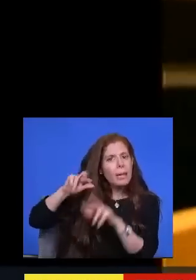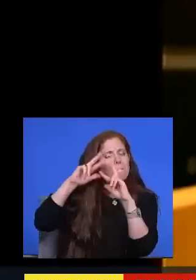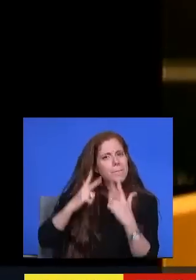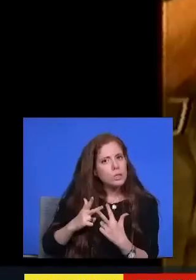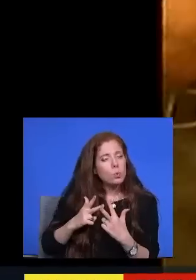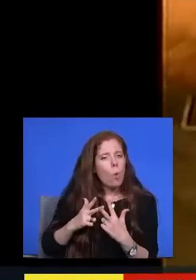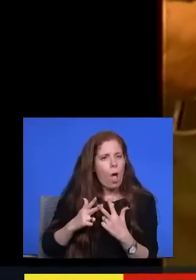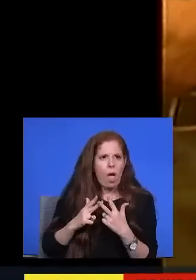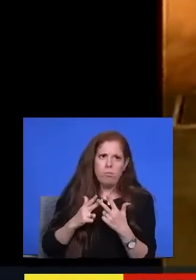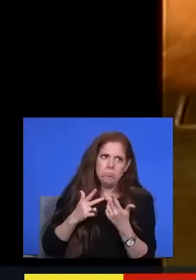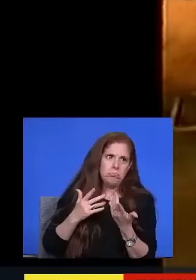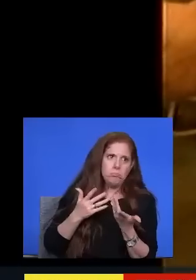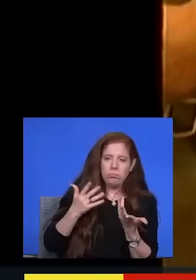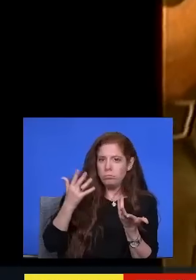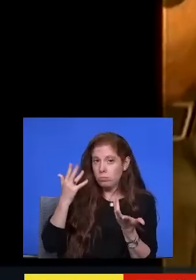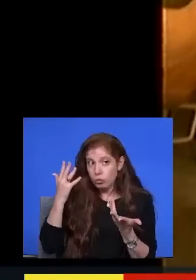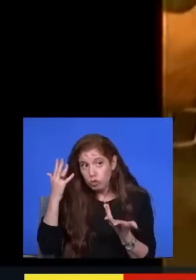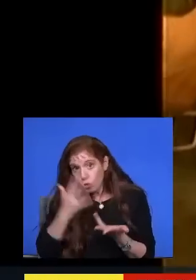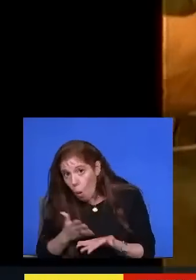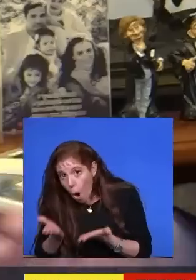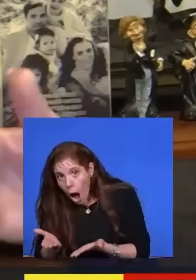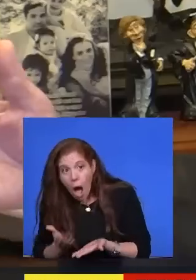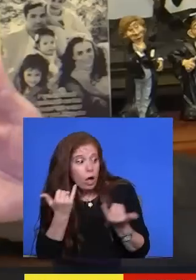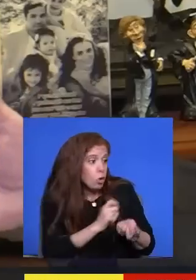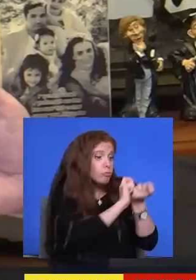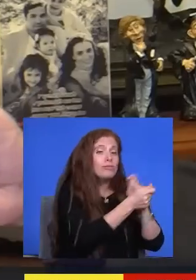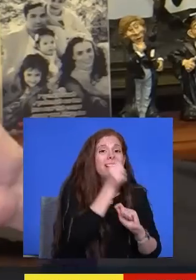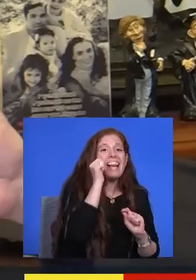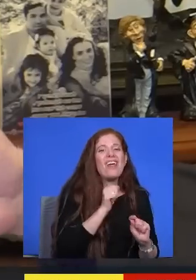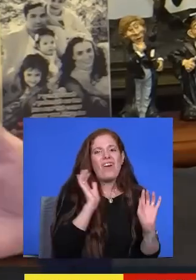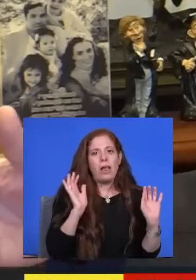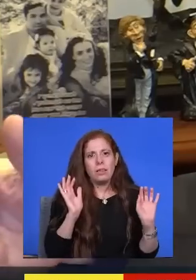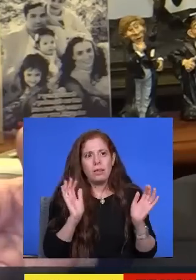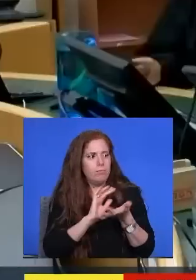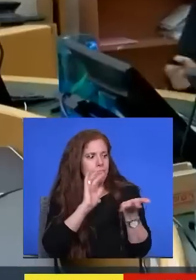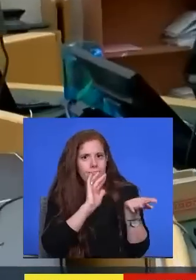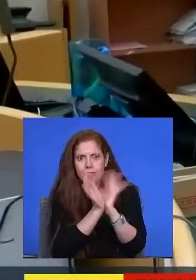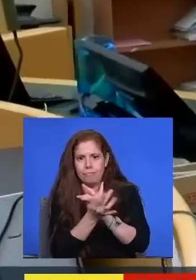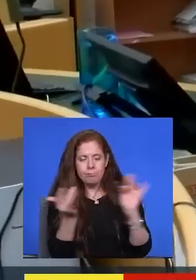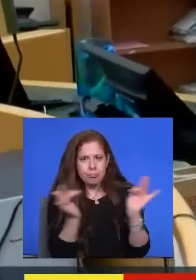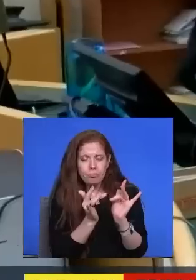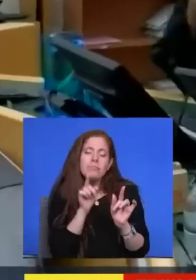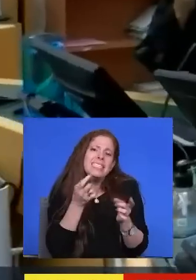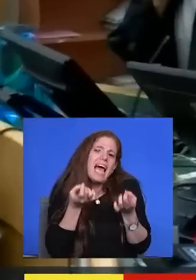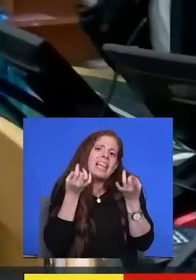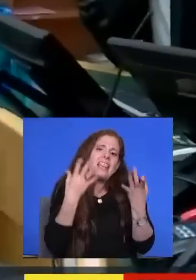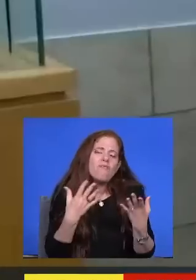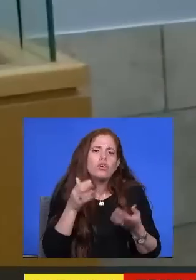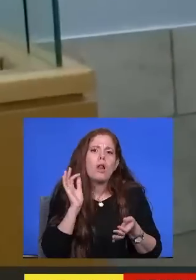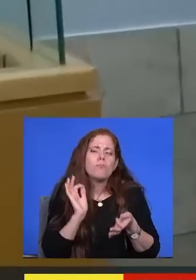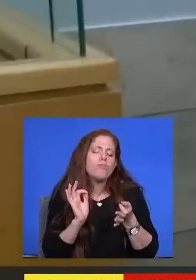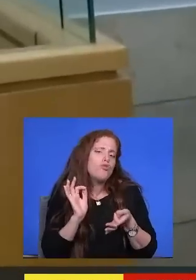שחורה, לדוגמה, היום היא השתנתה ללבן, זה טיבו של משפט חוזר. הסמכות של בית